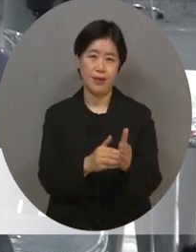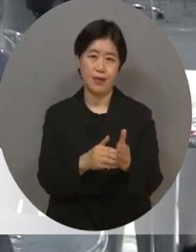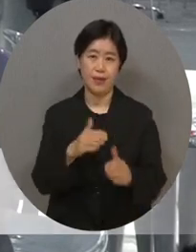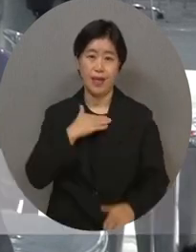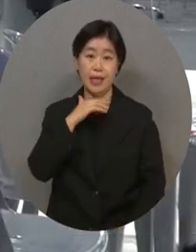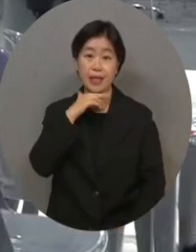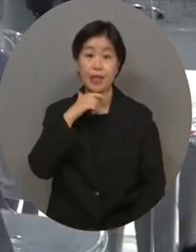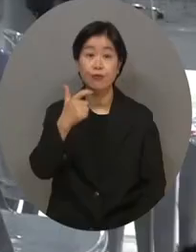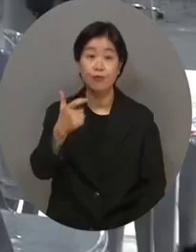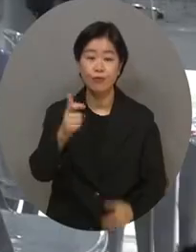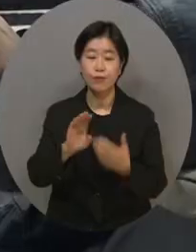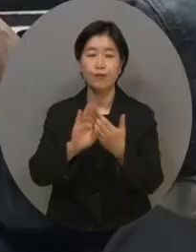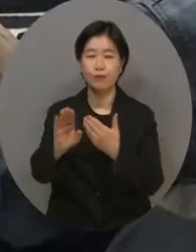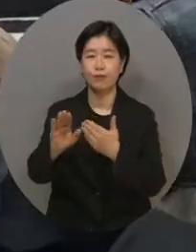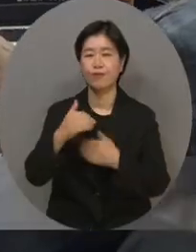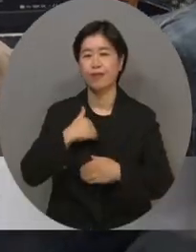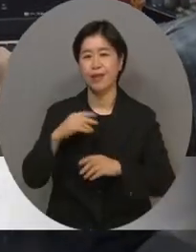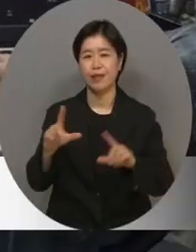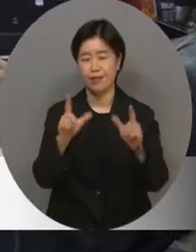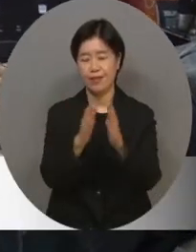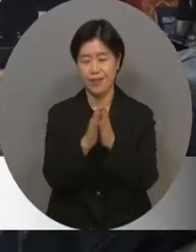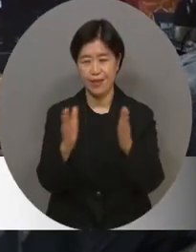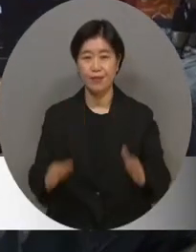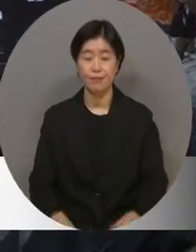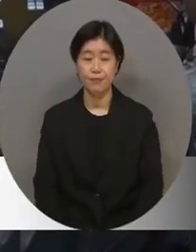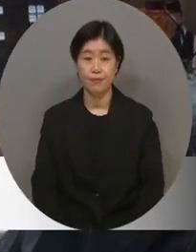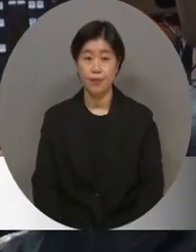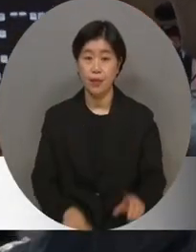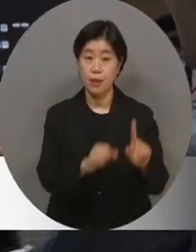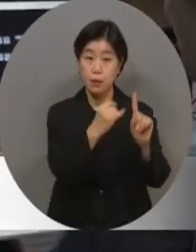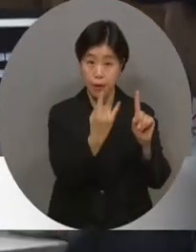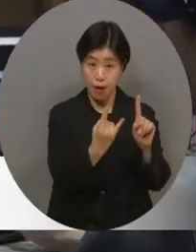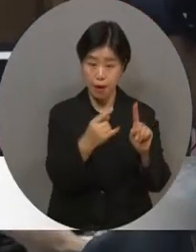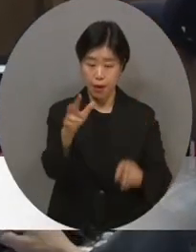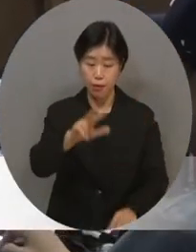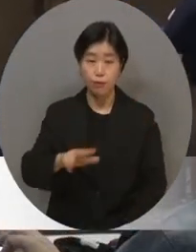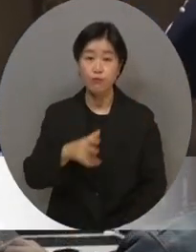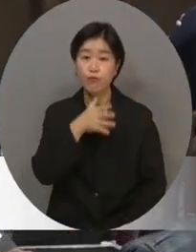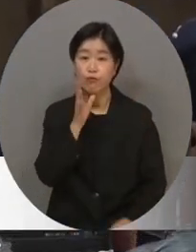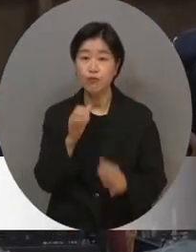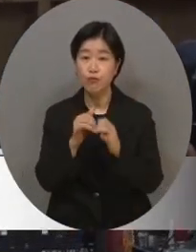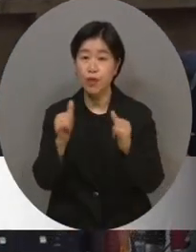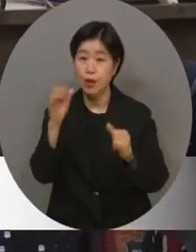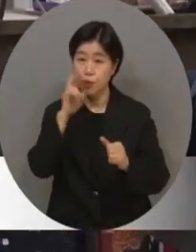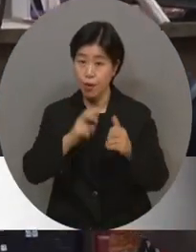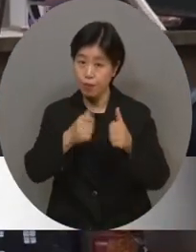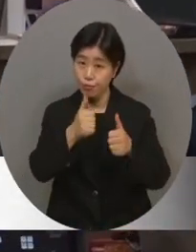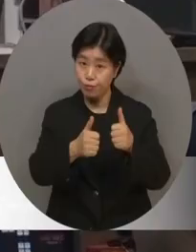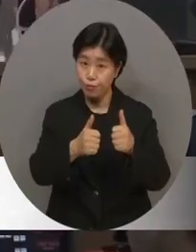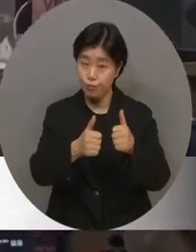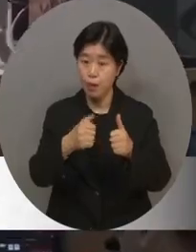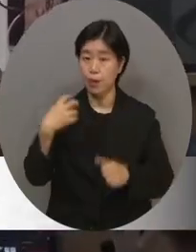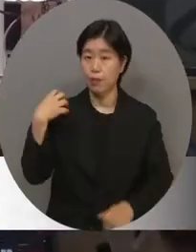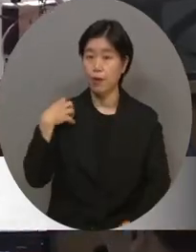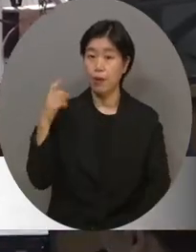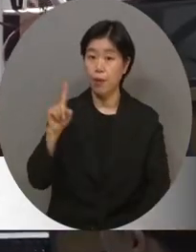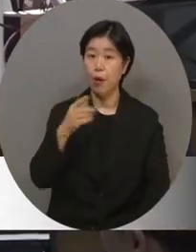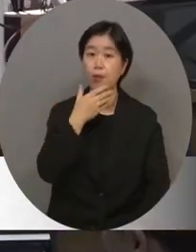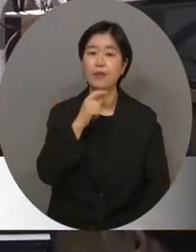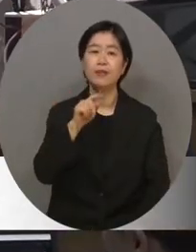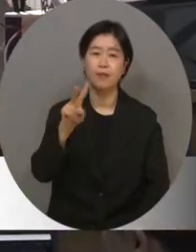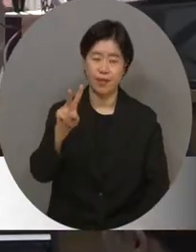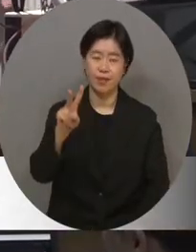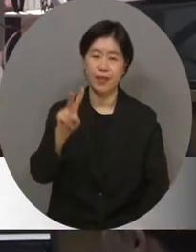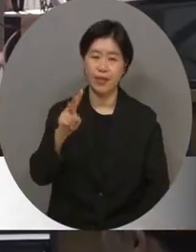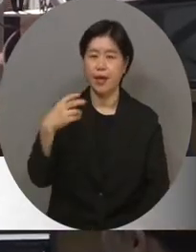생활이 시작됐습니다. 한편 제1회 전국 시니어 트롯 가요제는 주간 방송사인 복지TV를 통해